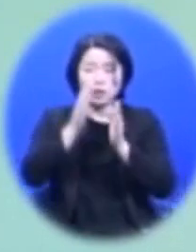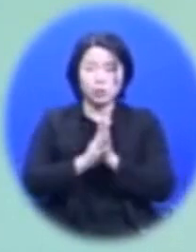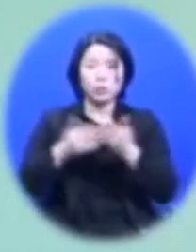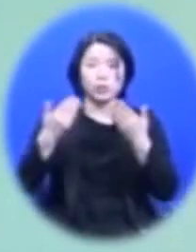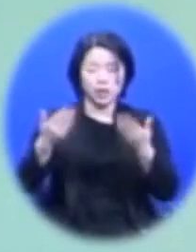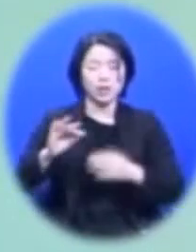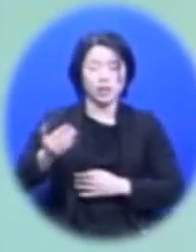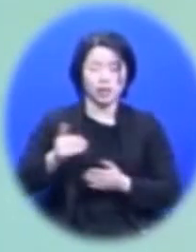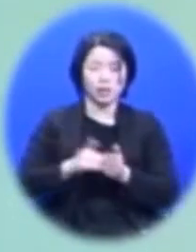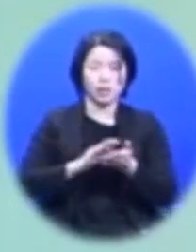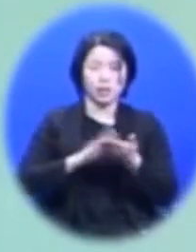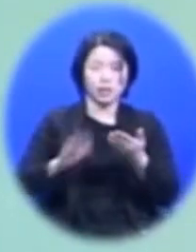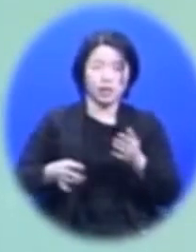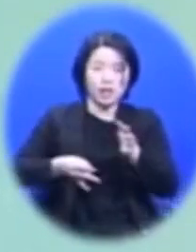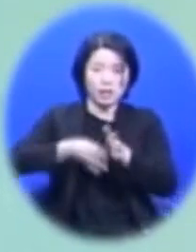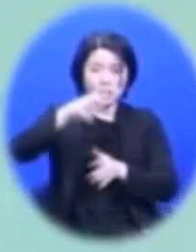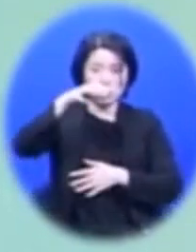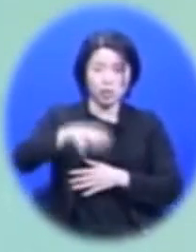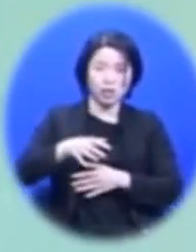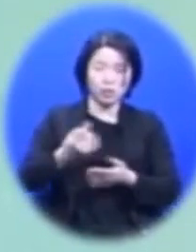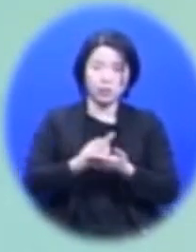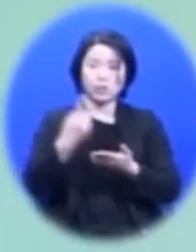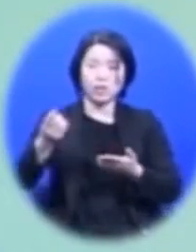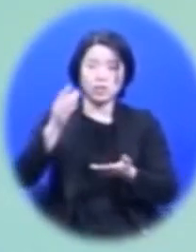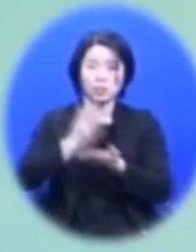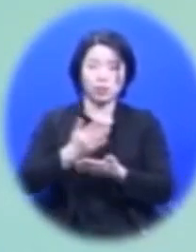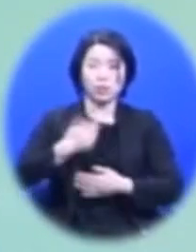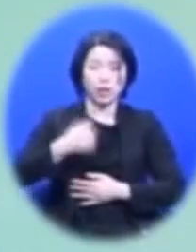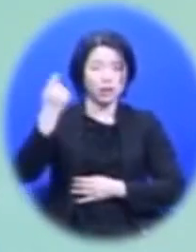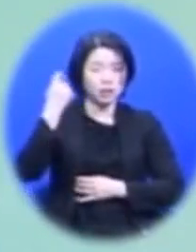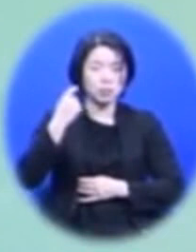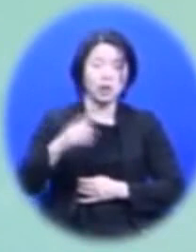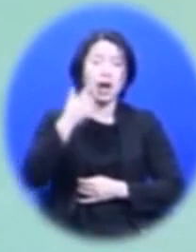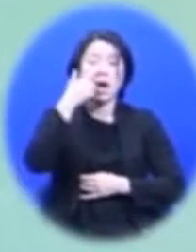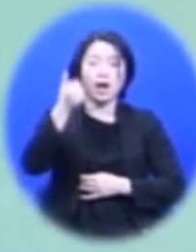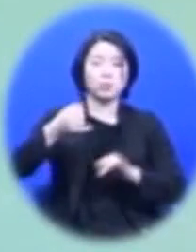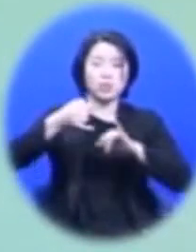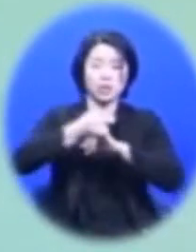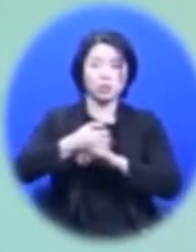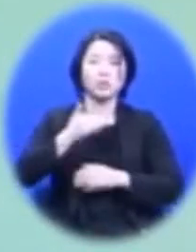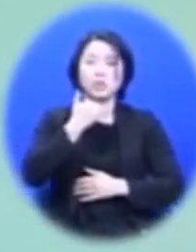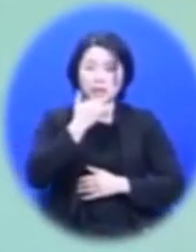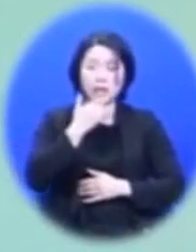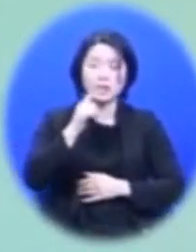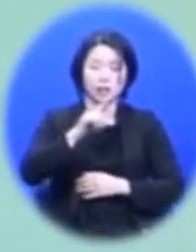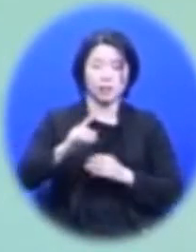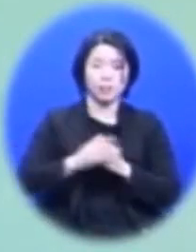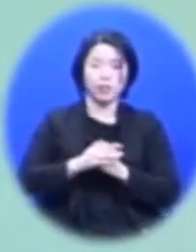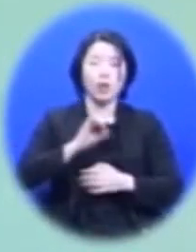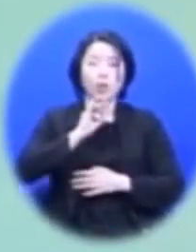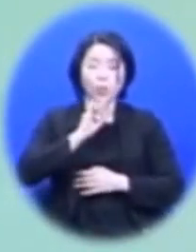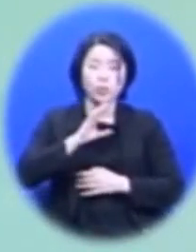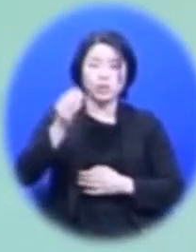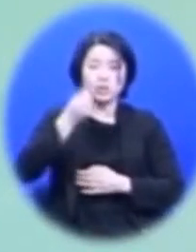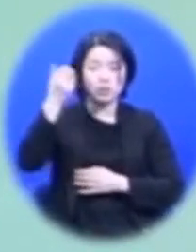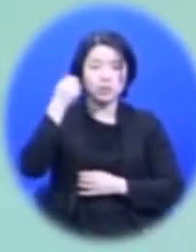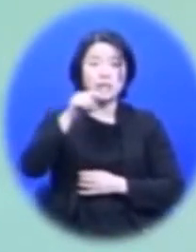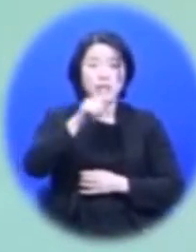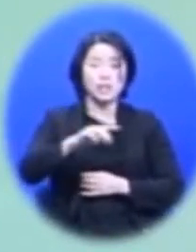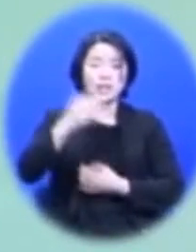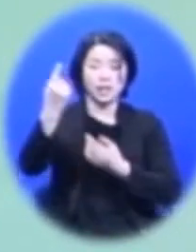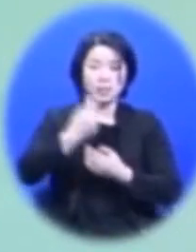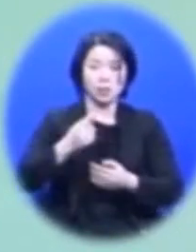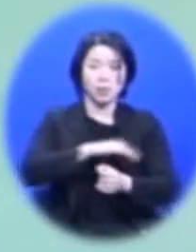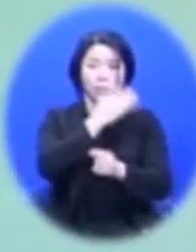하겠다. 예루살렘을 떠나지 말고 내게 들은 바 아버지의 약속하신 것을 기다리라. 오직 성령이 내게 임하시면 권능을